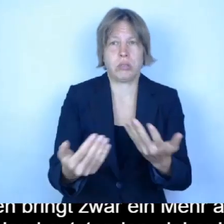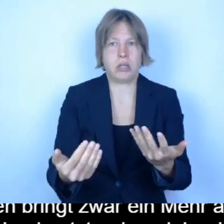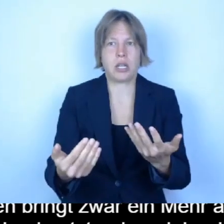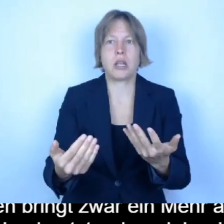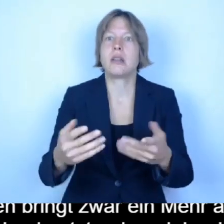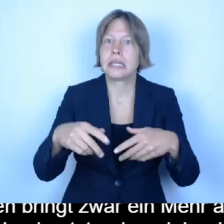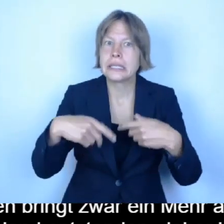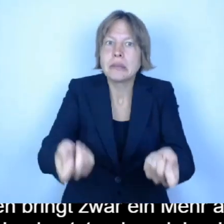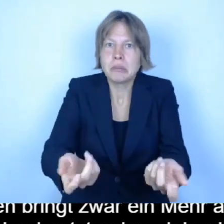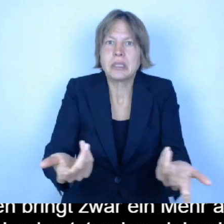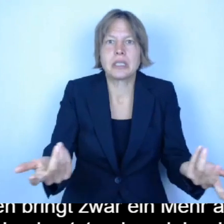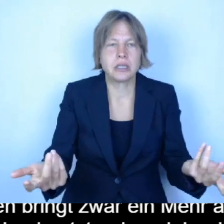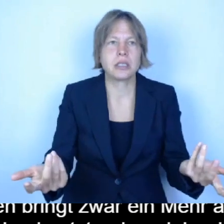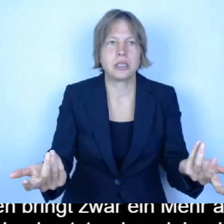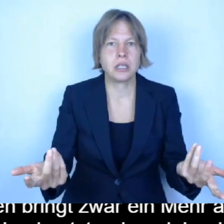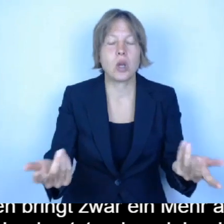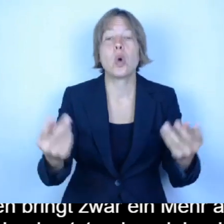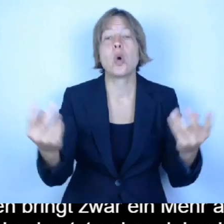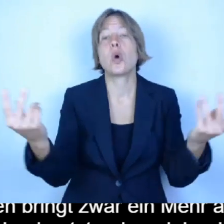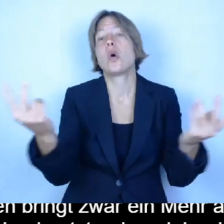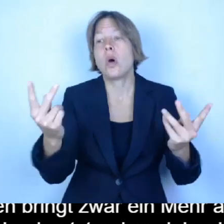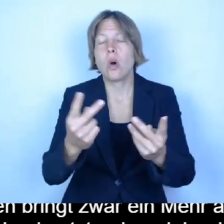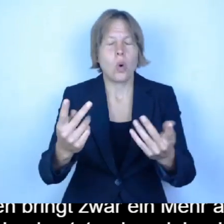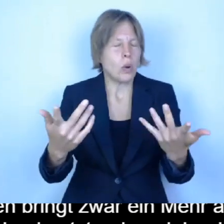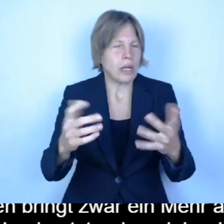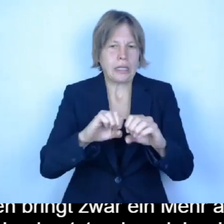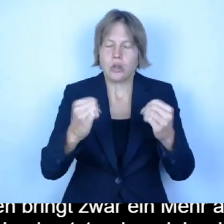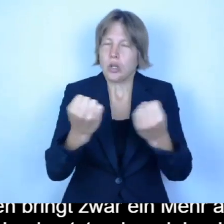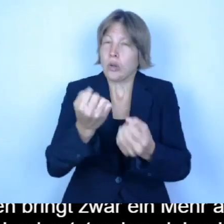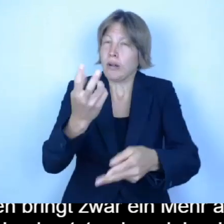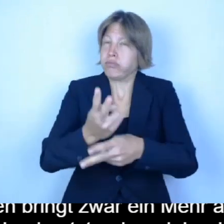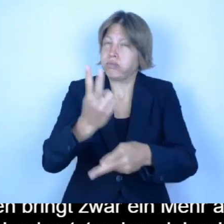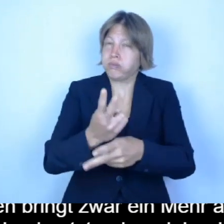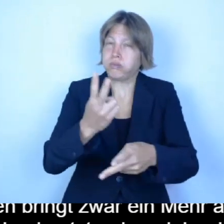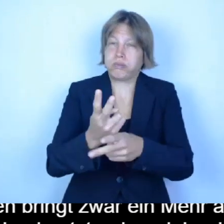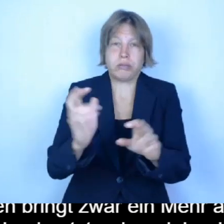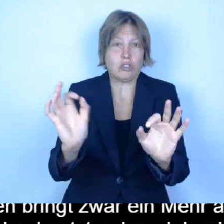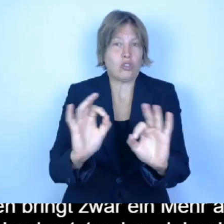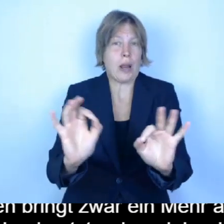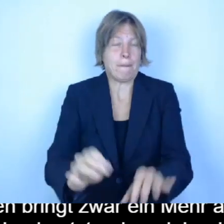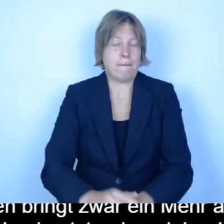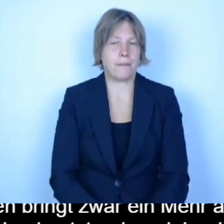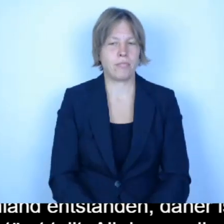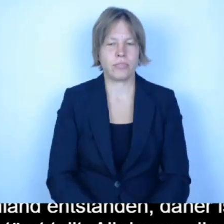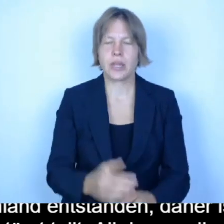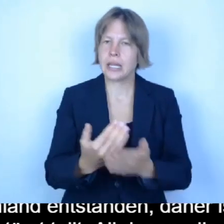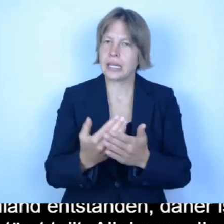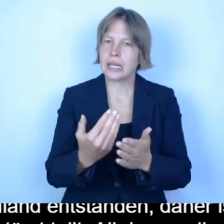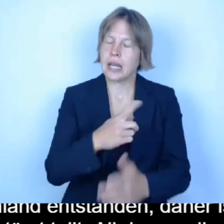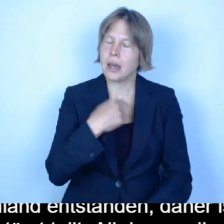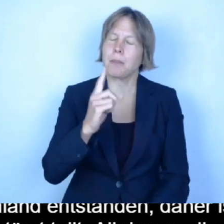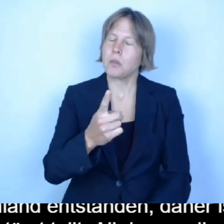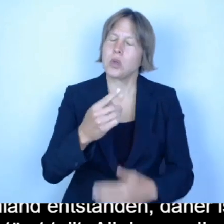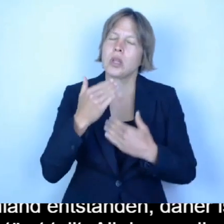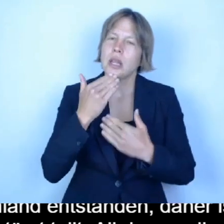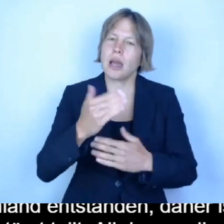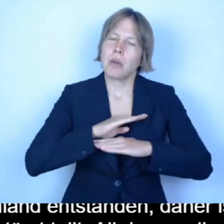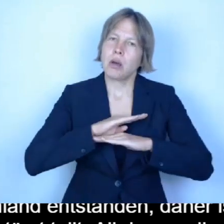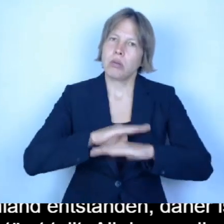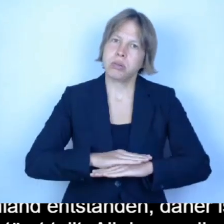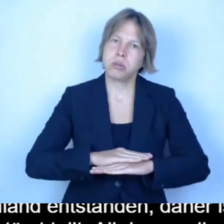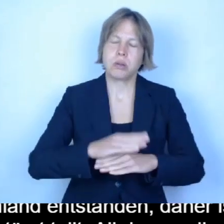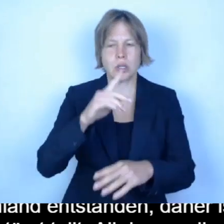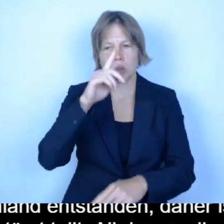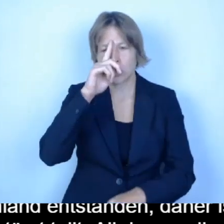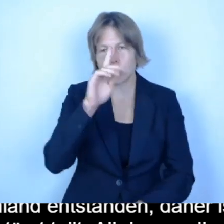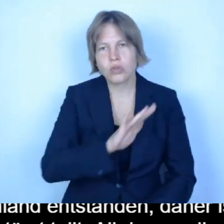dramatische Zustände gibt. Sind wir glücklich und dankbar, dass wir das in Deutschland bislang so gut gemeinschaftlich geschafft haben, alle miteinander. Und sind wir umgekehrt